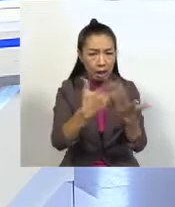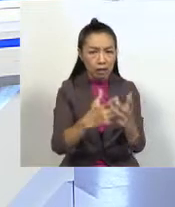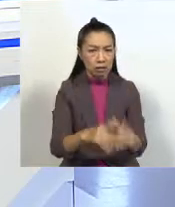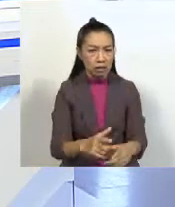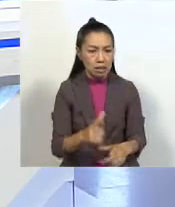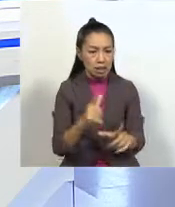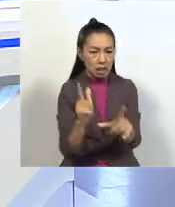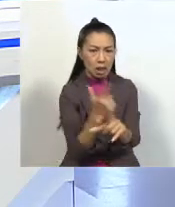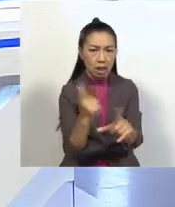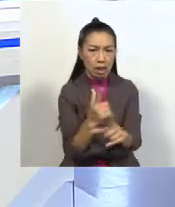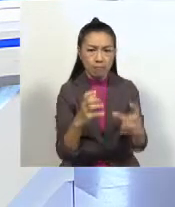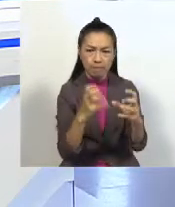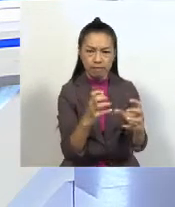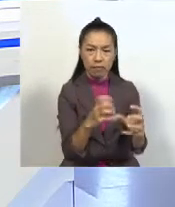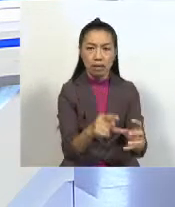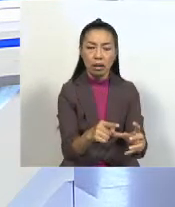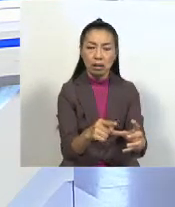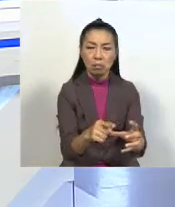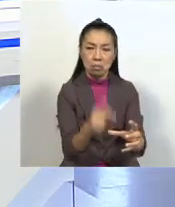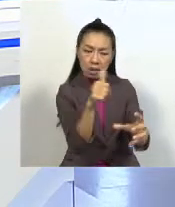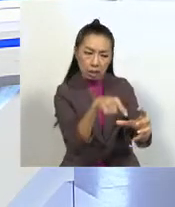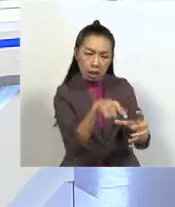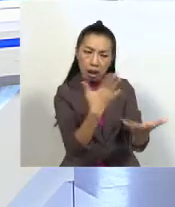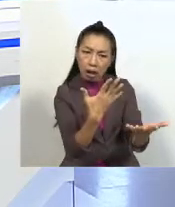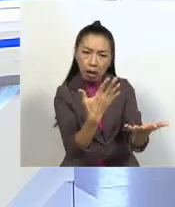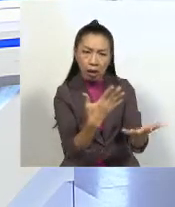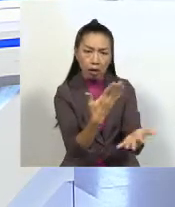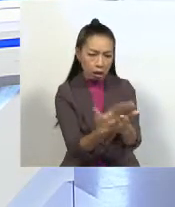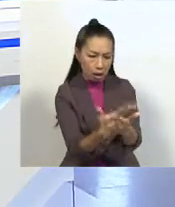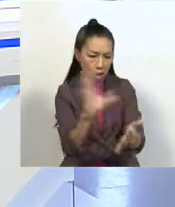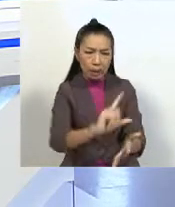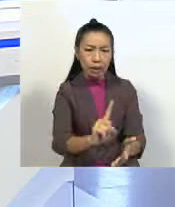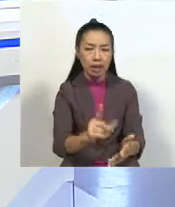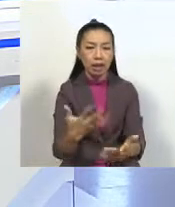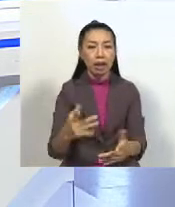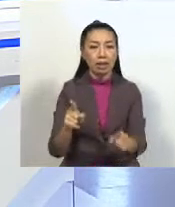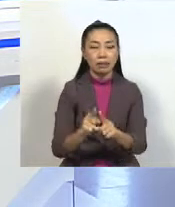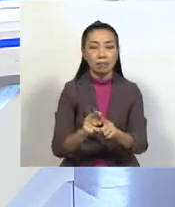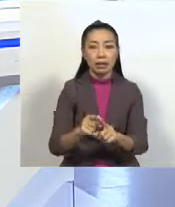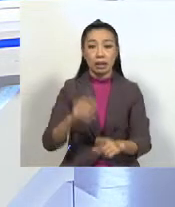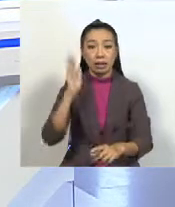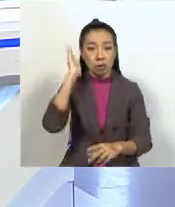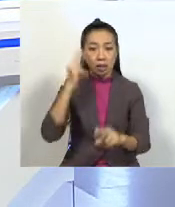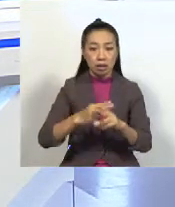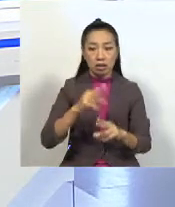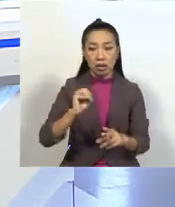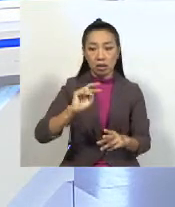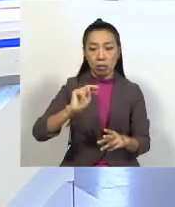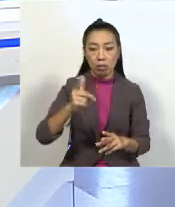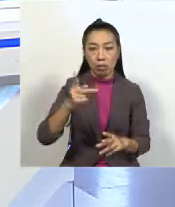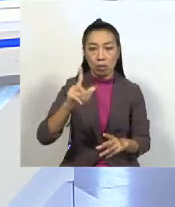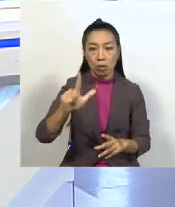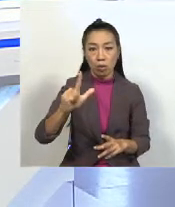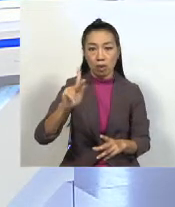ซึ่งคุณมงคลกิจเนี่ยเป็นหนึ่งในส.ส.ที่ถูกถามคำถามเรื่องของเซียนพระปรากฏว่าคุณมงคลกิจก็ยืนยันนะฮะว่าไม่ได้เป็นการฟ